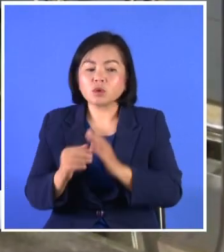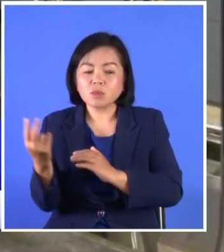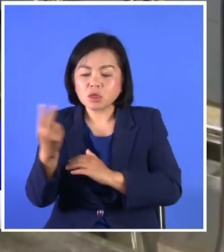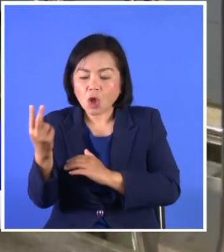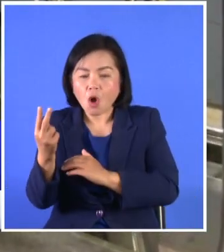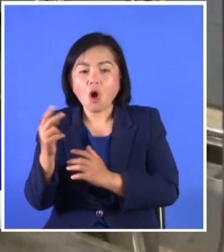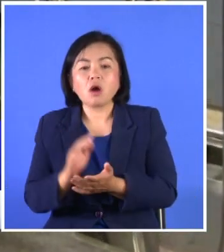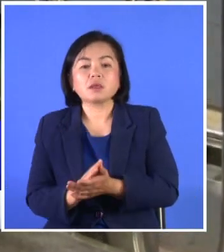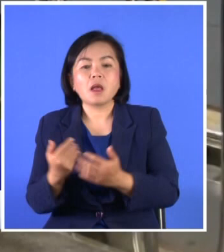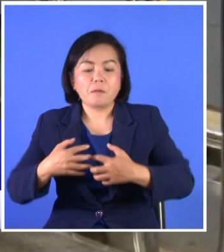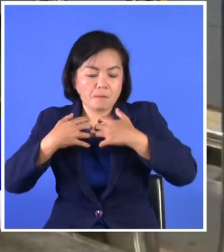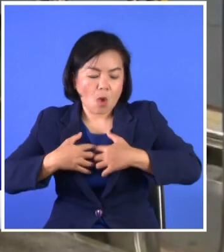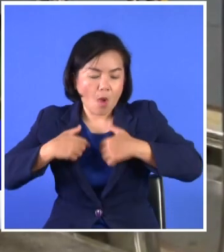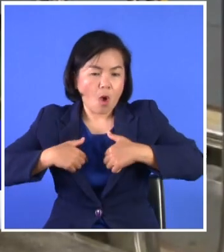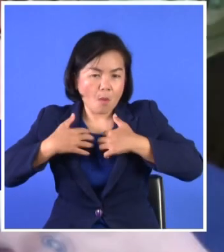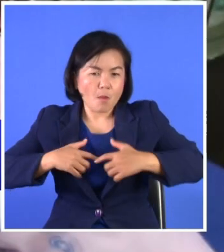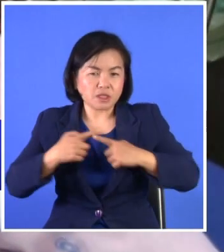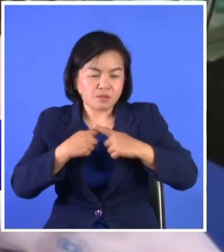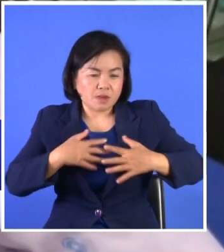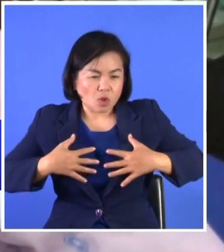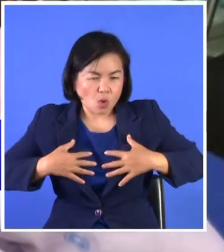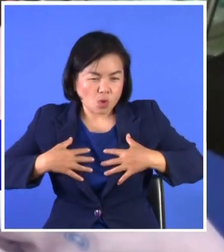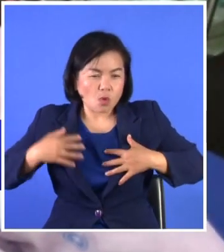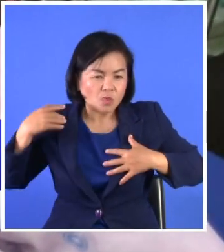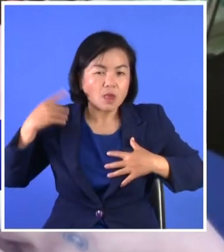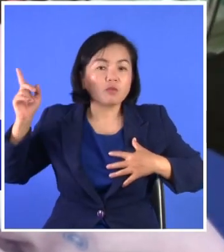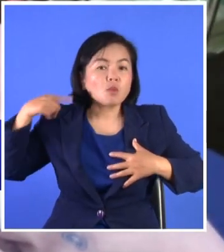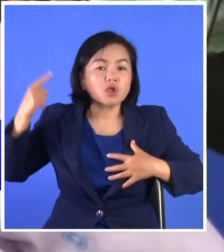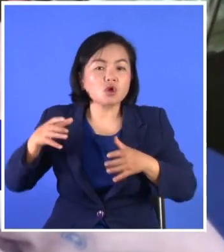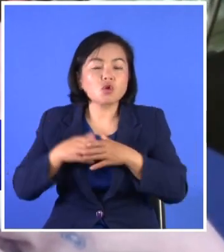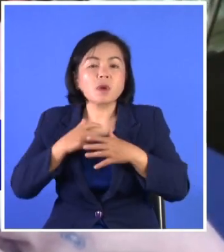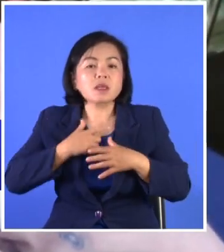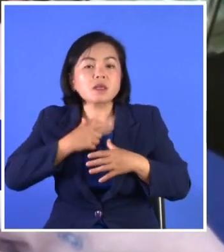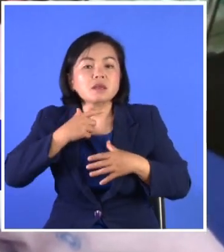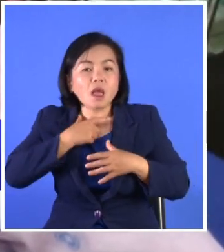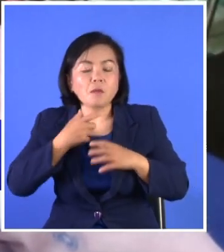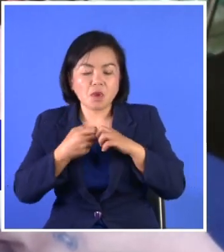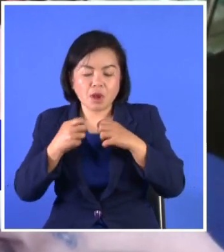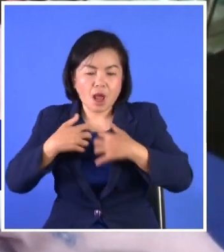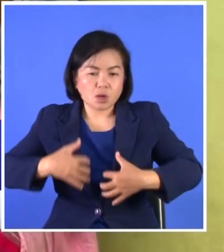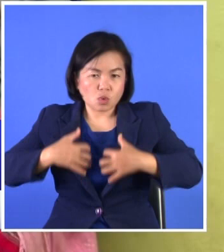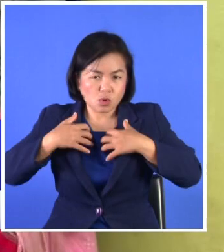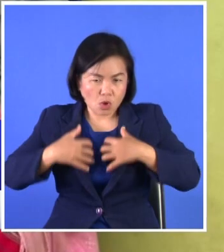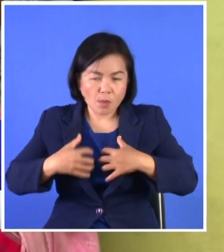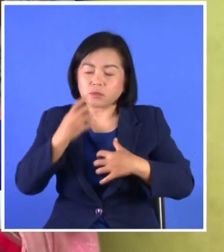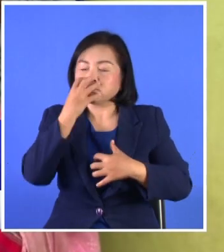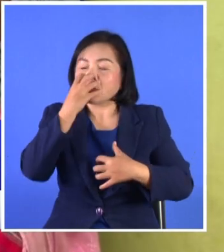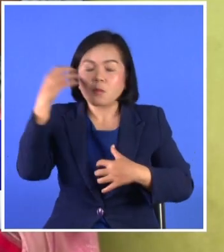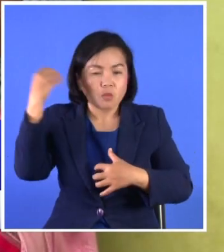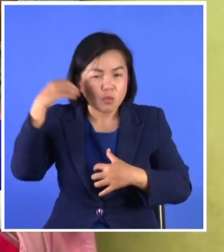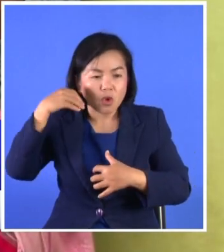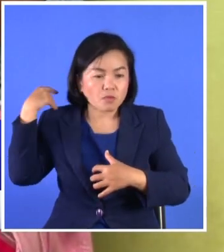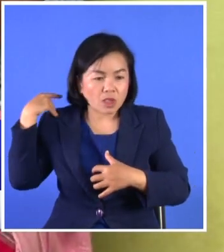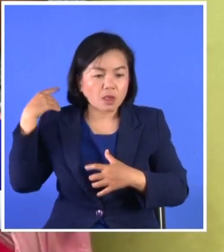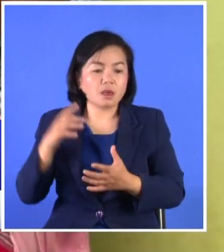ยปอดอักเสบและเจ็บในทรวงอกส่วนอีกรายเป็นหญิงชนเผ่ากะเหรี่ยงเป็นโรคถุงลมโป่งพองต้องให้ออกซิเจนบ่อยครั้งค่ะ